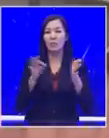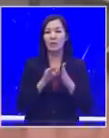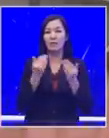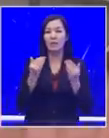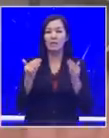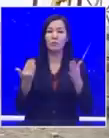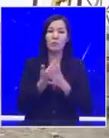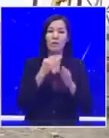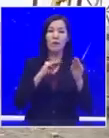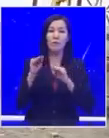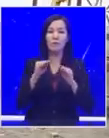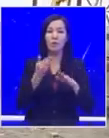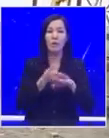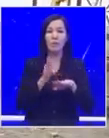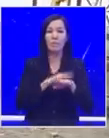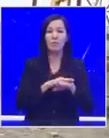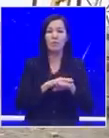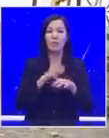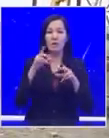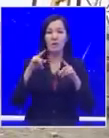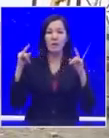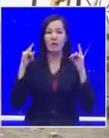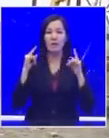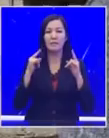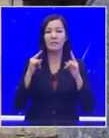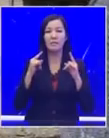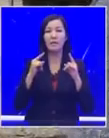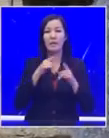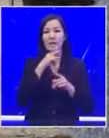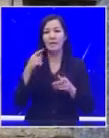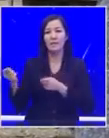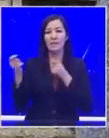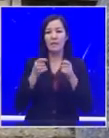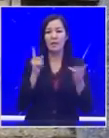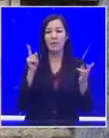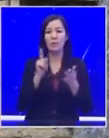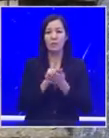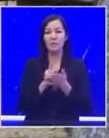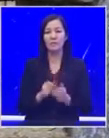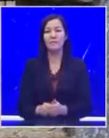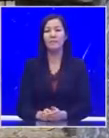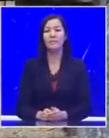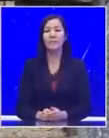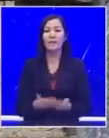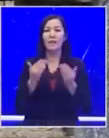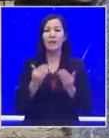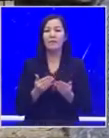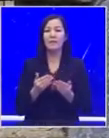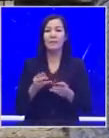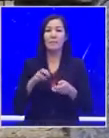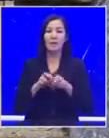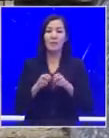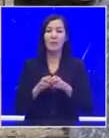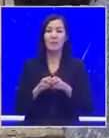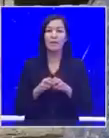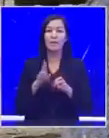үлгідегі жабдықтар Польша, Голландия мен Ресейден жеткізілуі тиіс. Сейчас тоже у всех одна проблема. Қазір бәрімізде бір проблема.